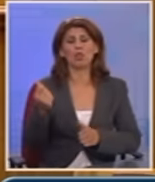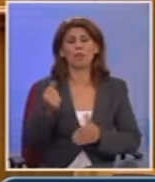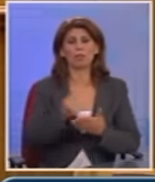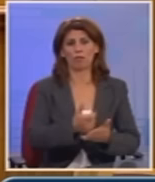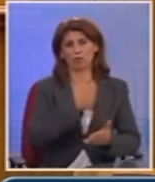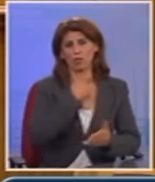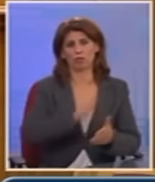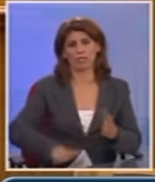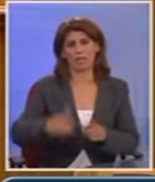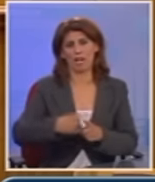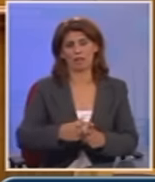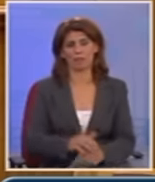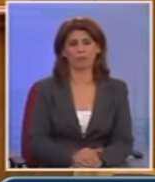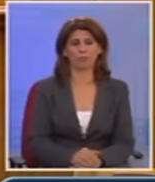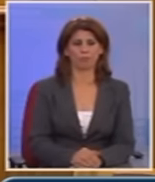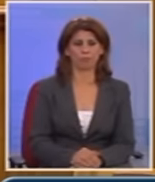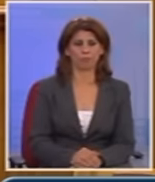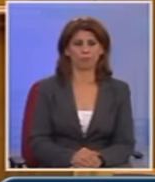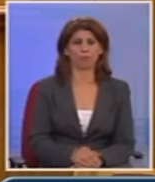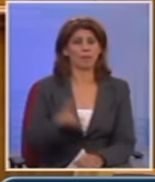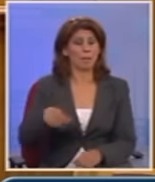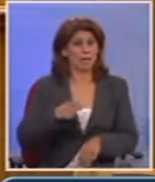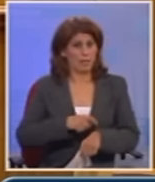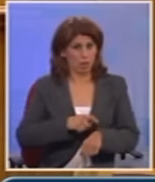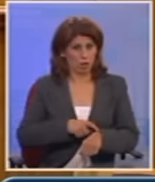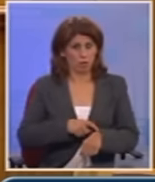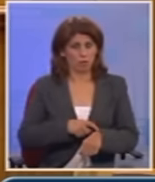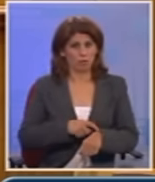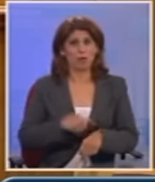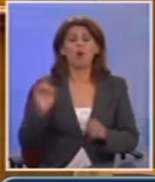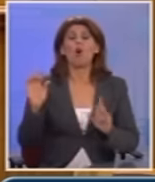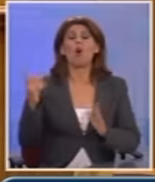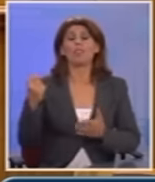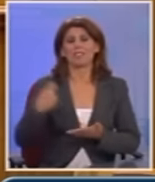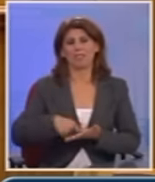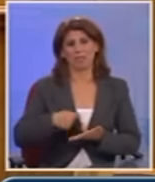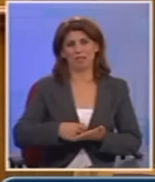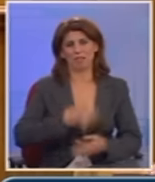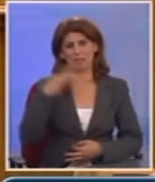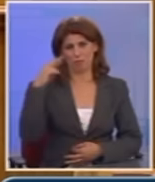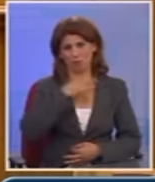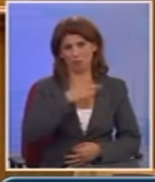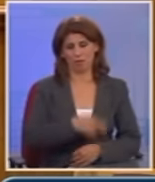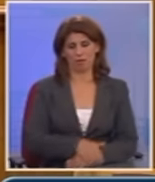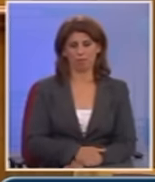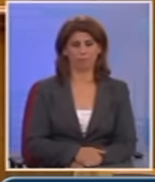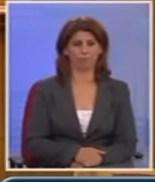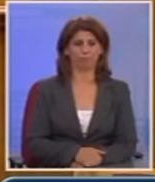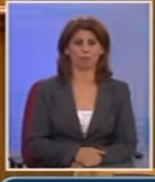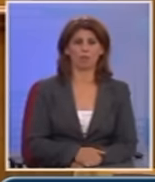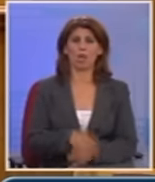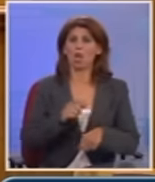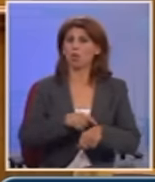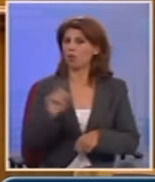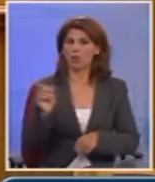χρηματοδοτικών αναγκών της χώρας. Πήρατε χρόνο χωρίς χρήματα, κύριε Πρωθυπουργέ. Χρόνο όχι